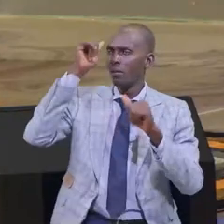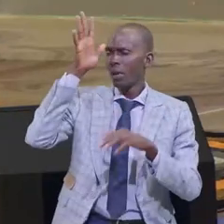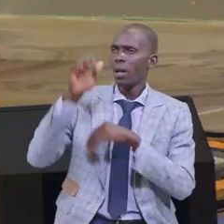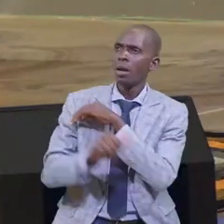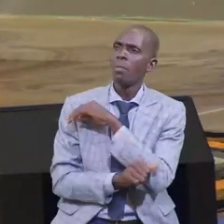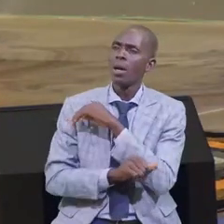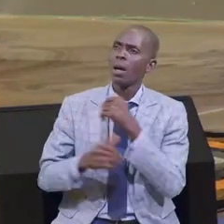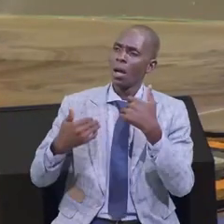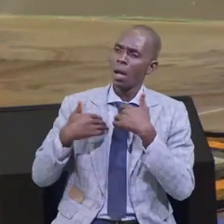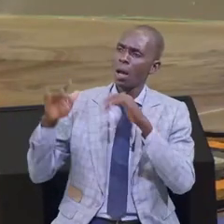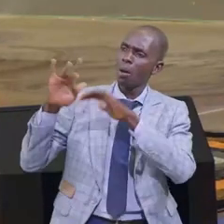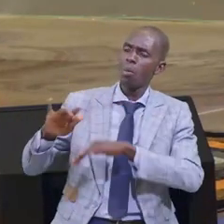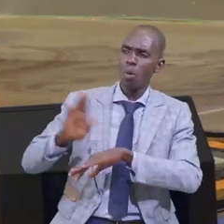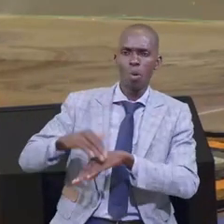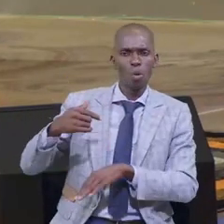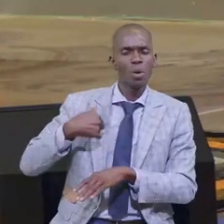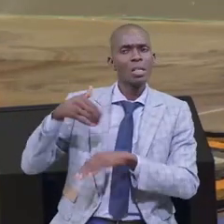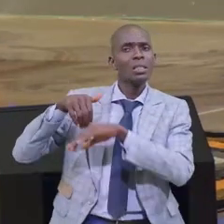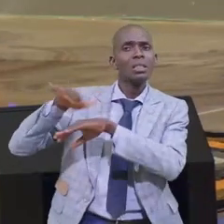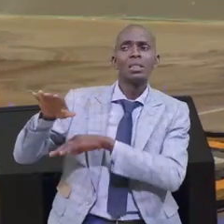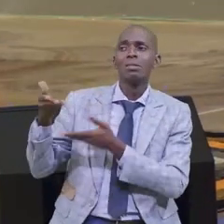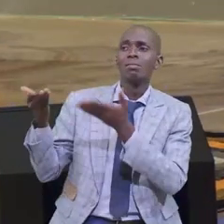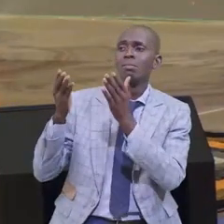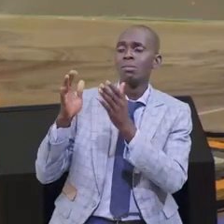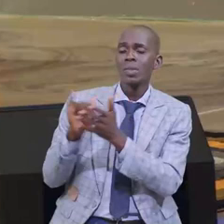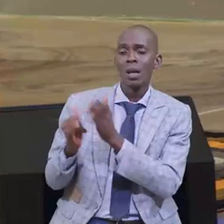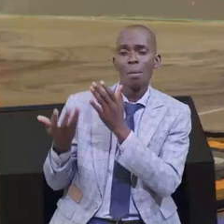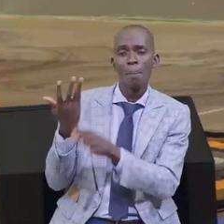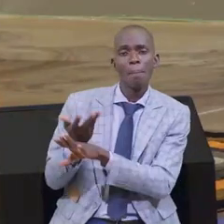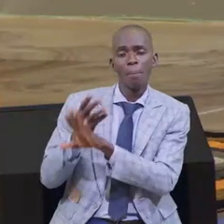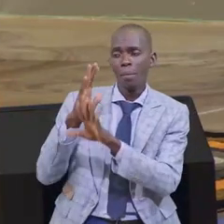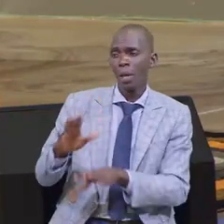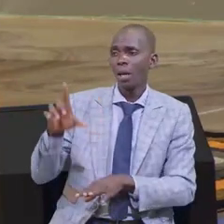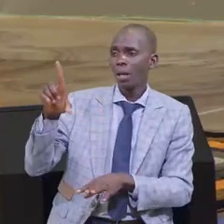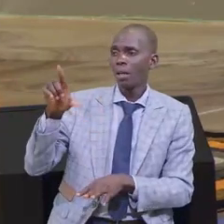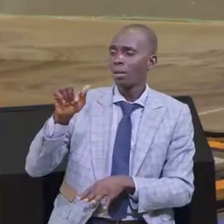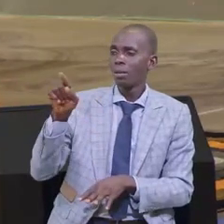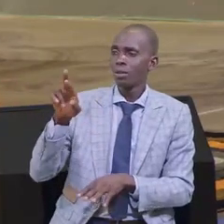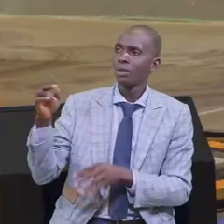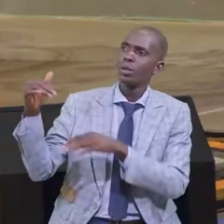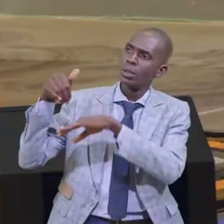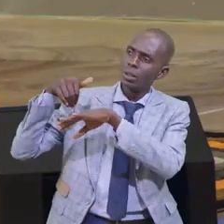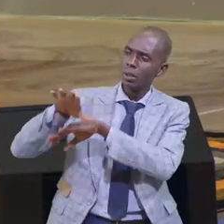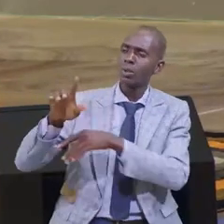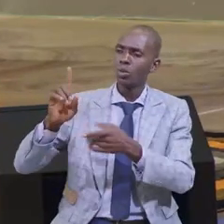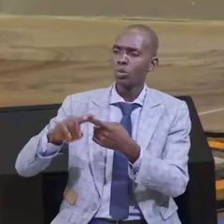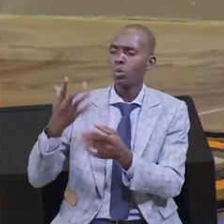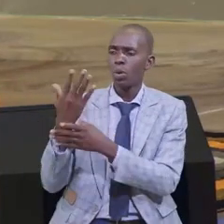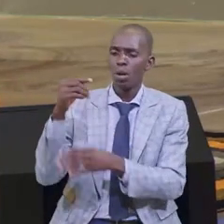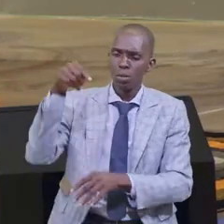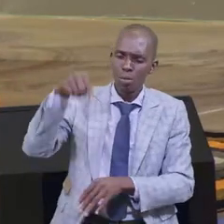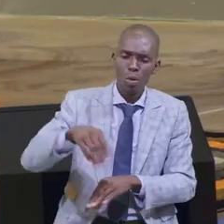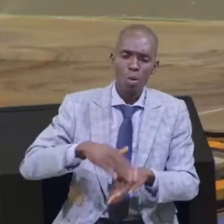envoie Lazare pour qu'il trempe le bout de son doigt dans l'eau et